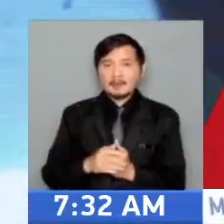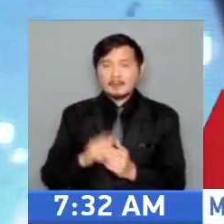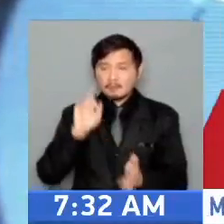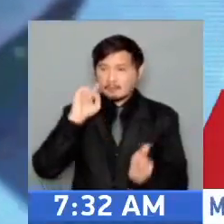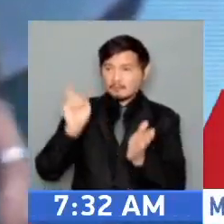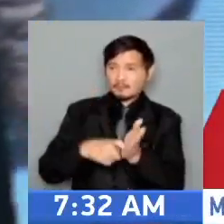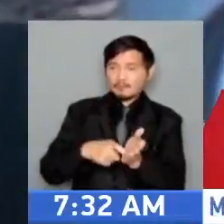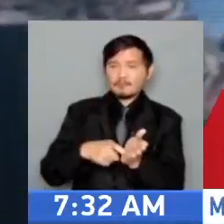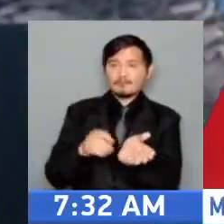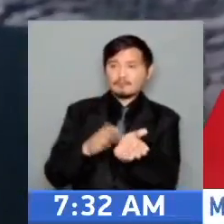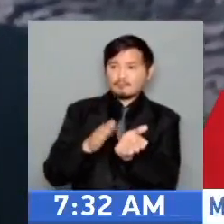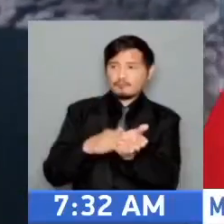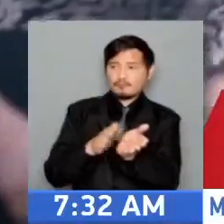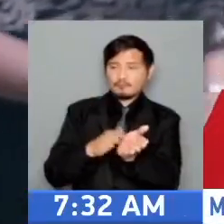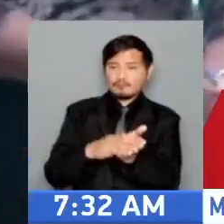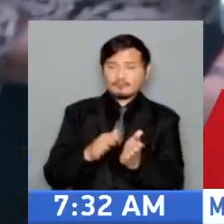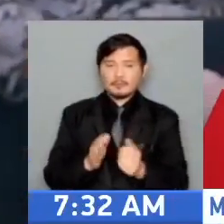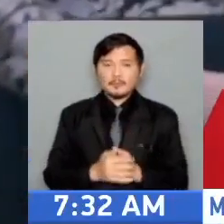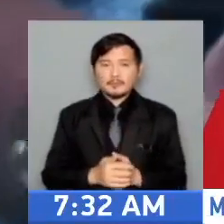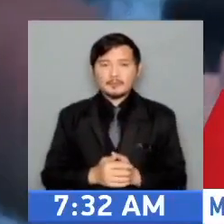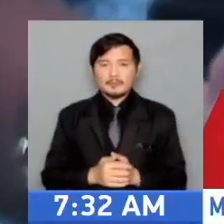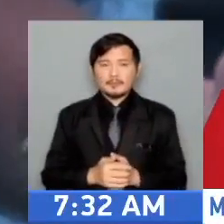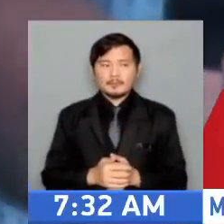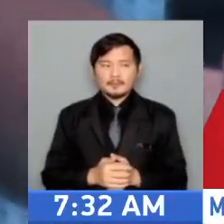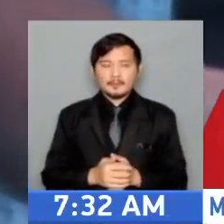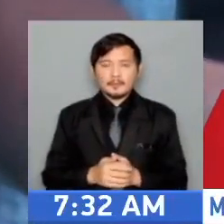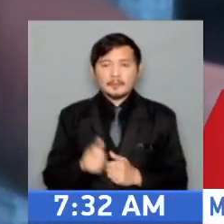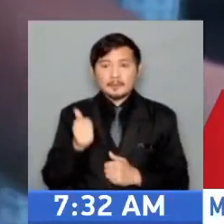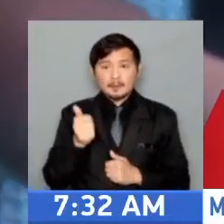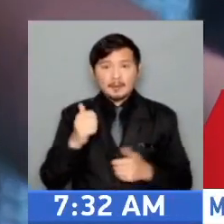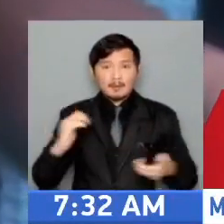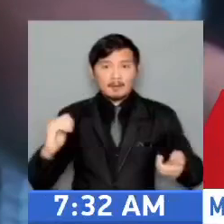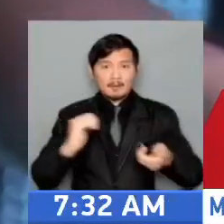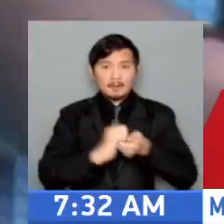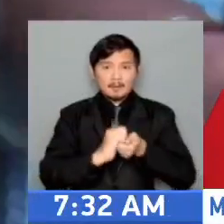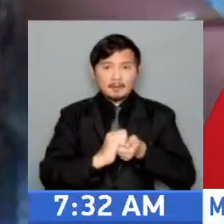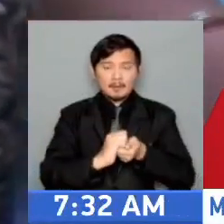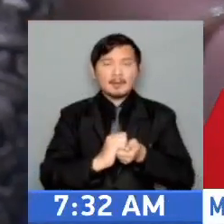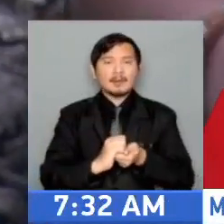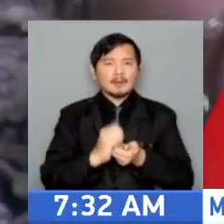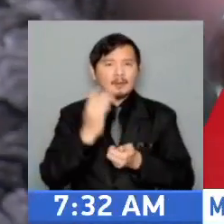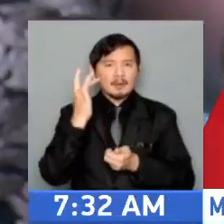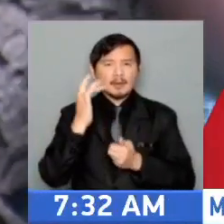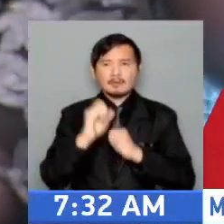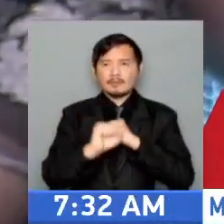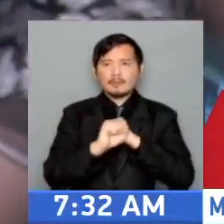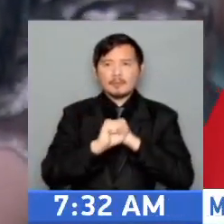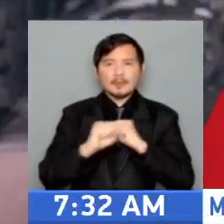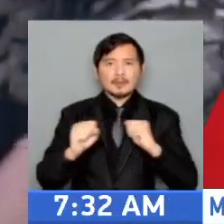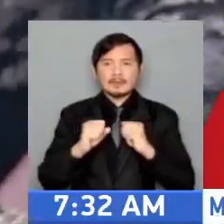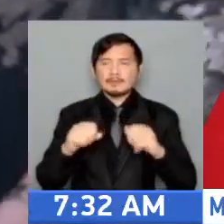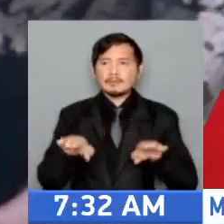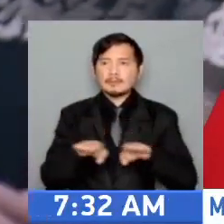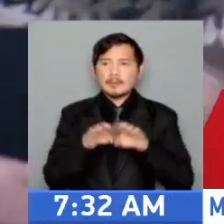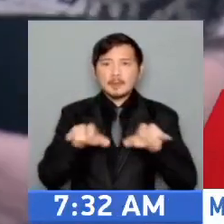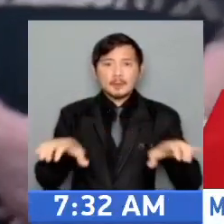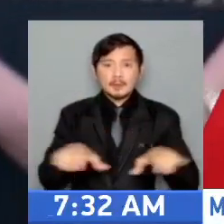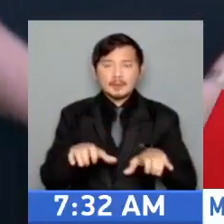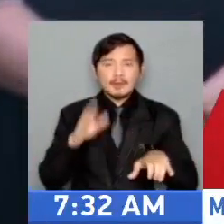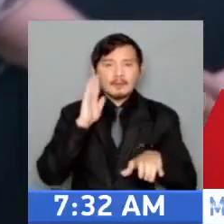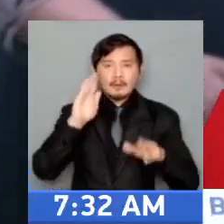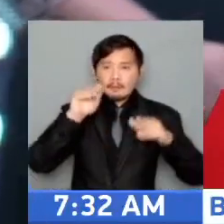Network bilang mass media partner sa pagsusulong ng kanilang mga adbokasiya tulad ng pagtugon sa problema sa